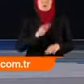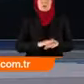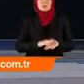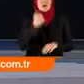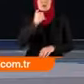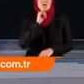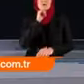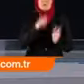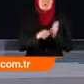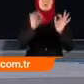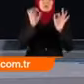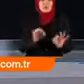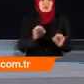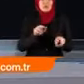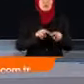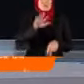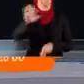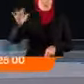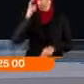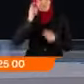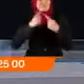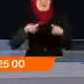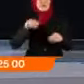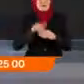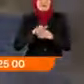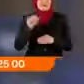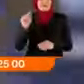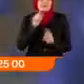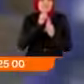şekiller seslerini duyurabilmek için bu kez meclis eylemde